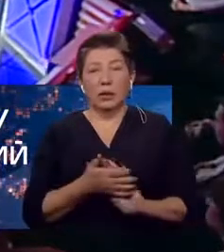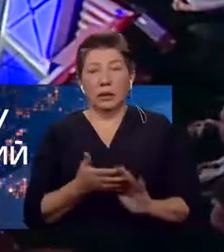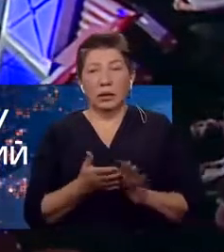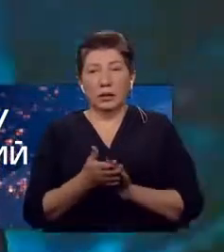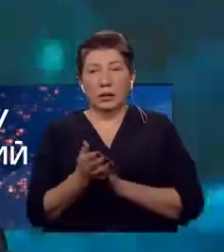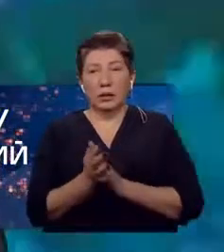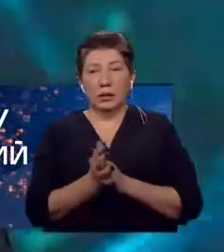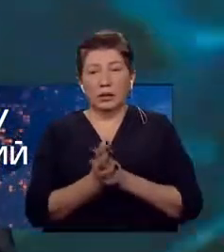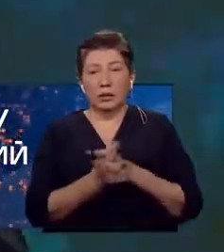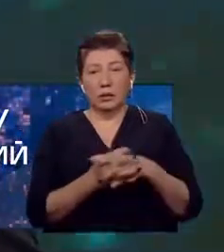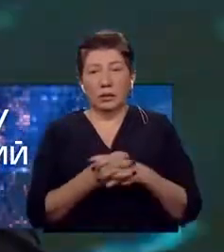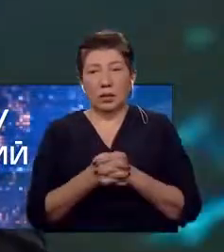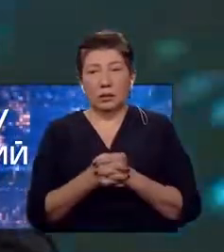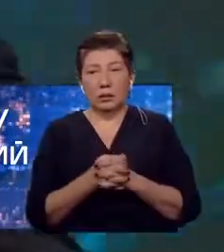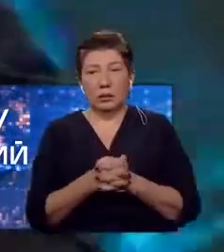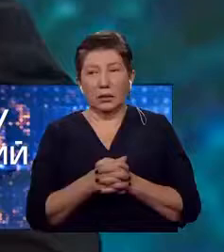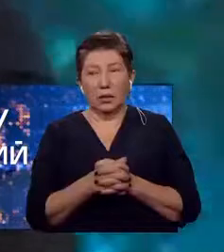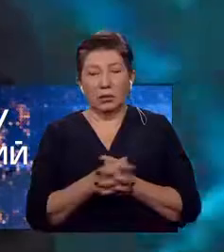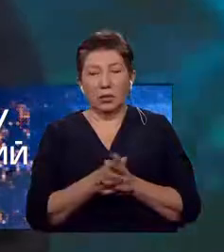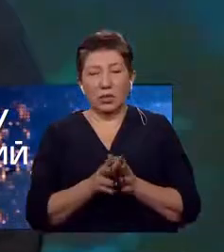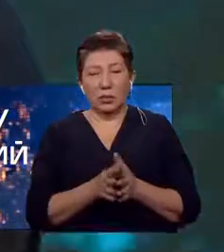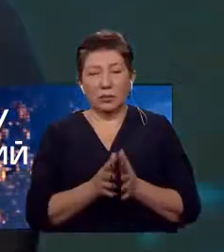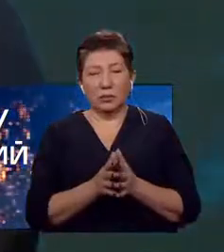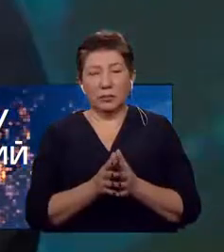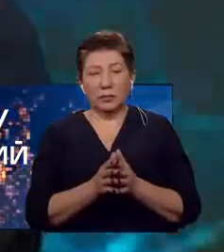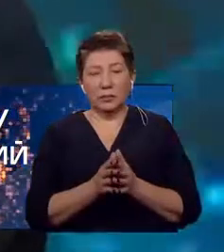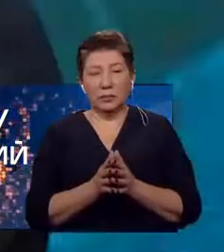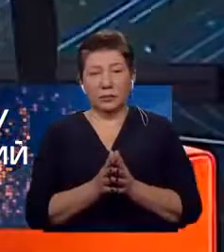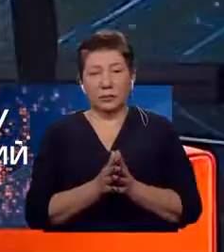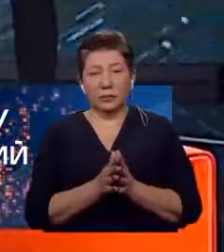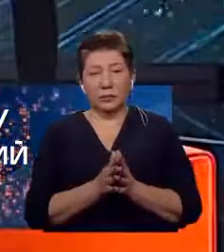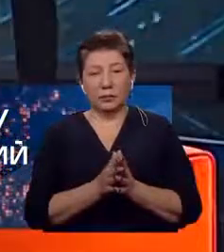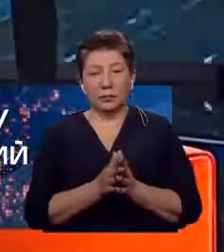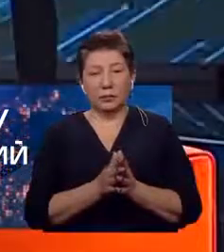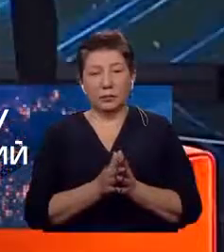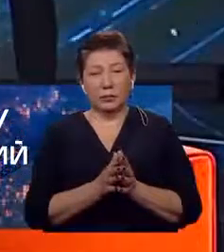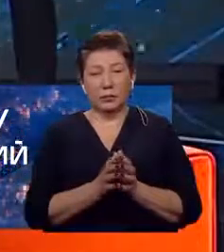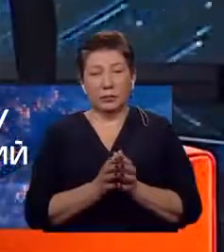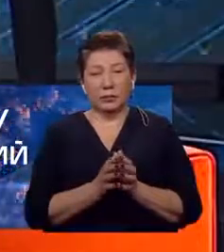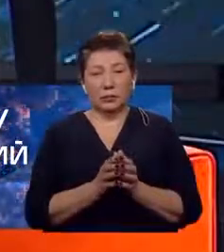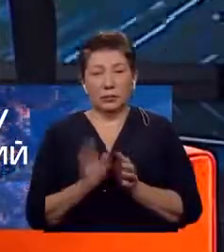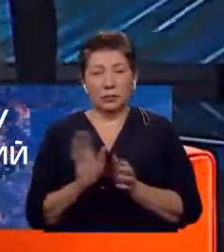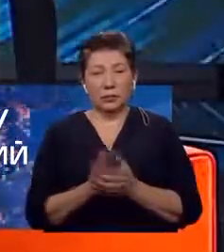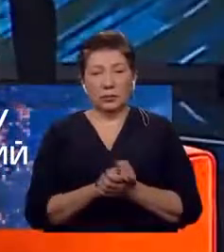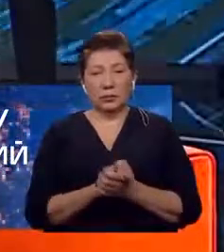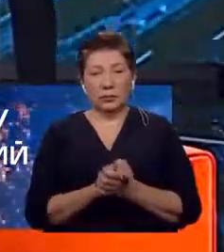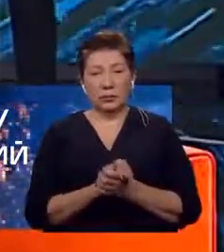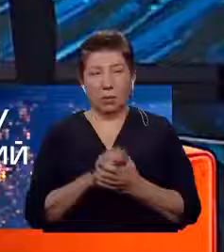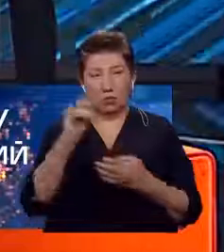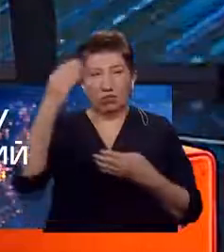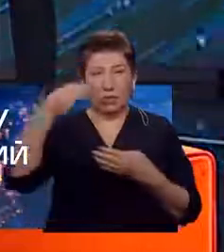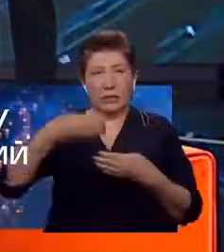Що відбулося в Стокгольмі? Я не знаю, чи можна слайди, ми передавали слайди. Чи, я не знаю. Можна Даша, почати з зарплати? Чи можна слайди